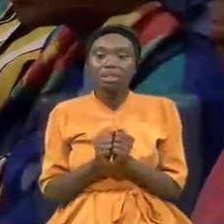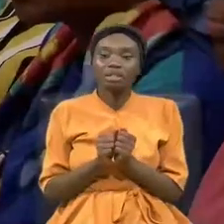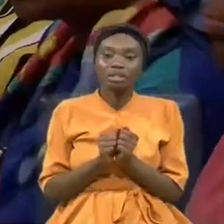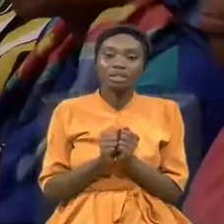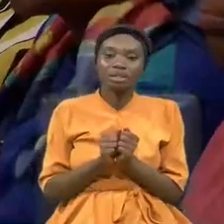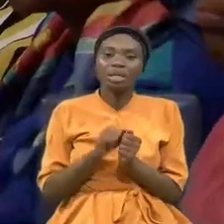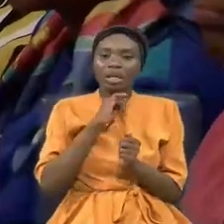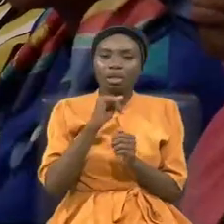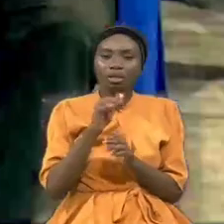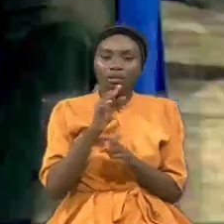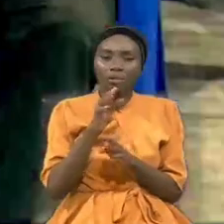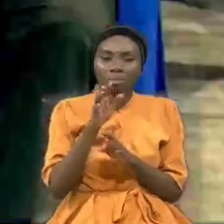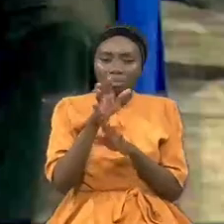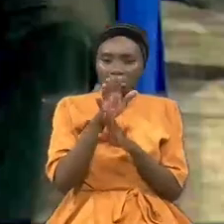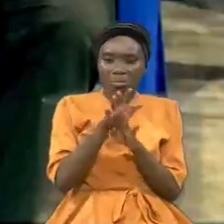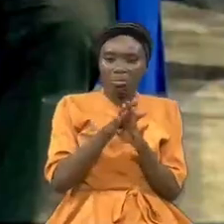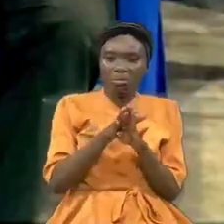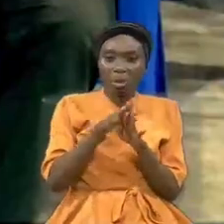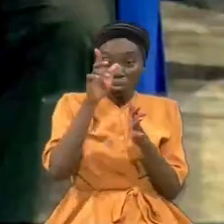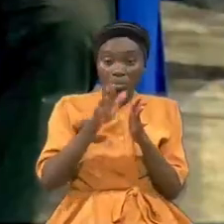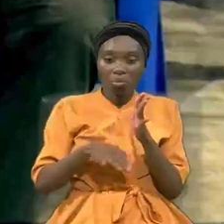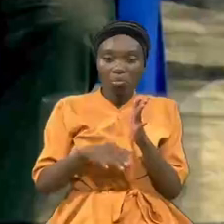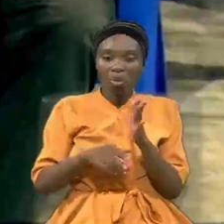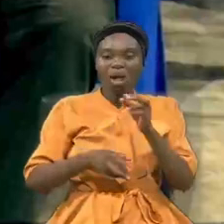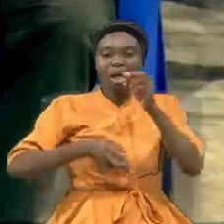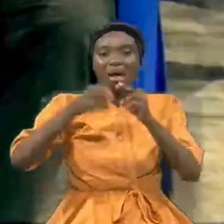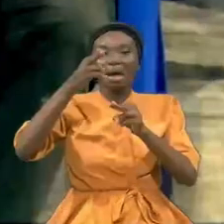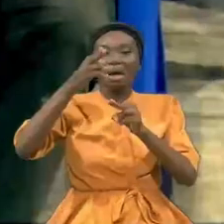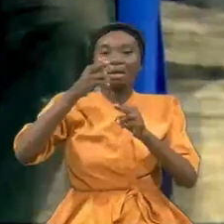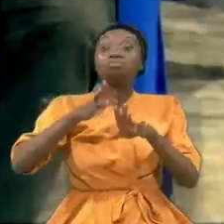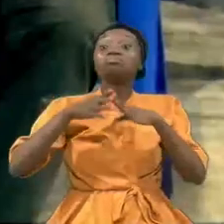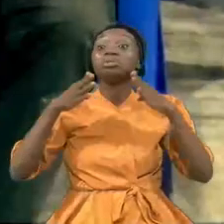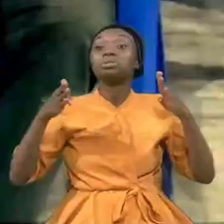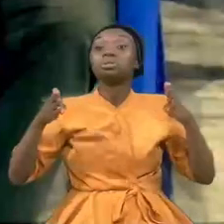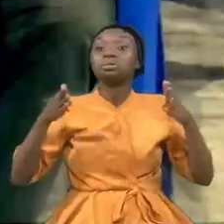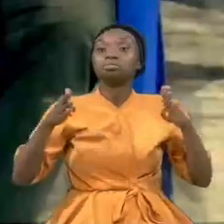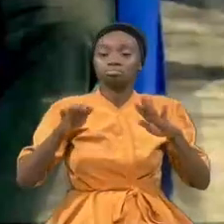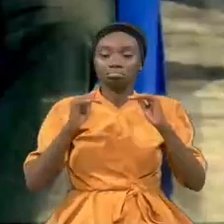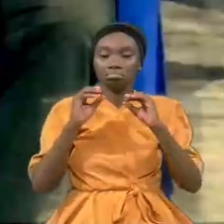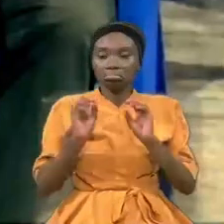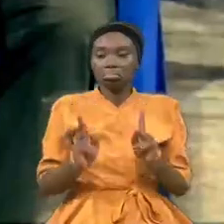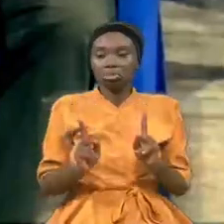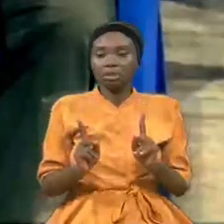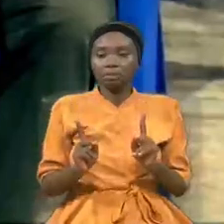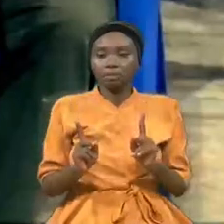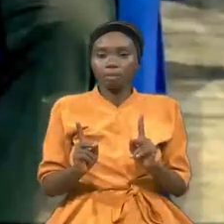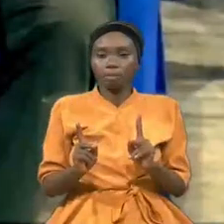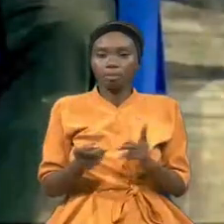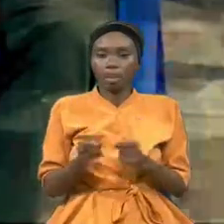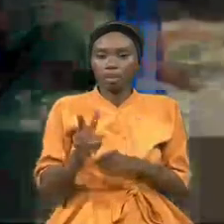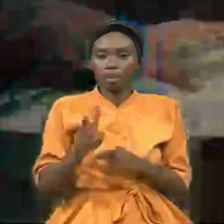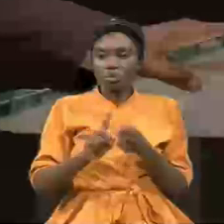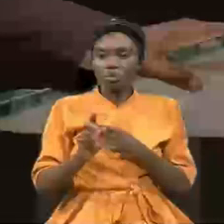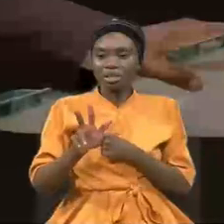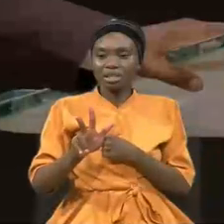Si vous êtes avec quelqu'un, la personne est élevée, la personne est modérée, est grande,